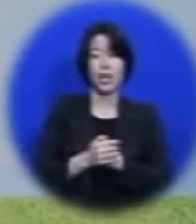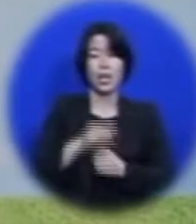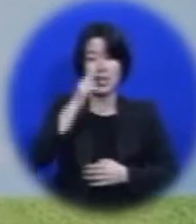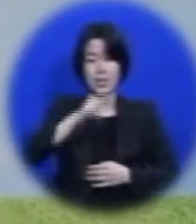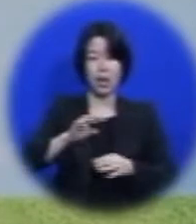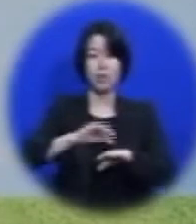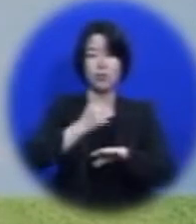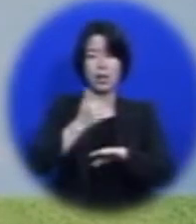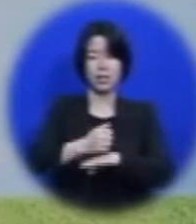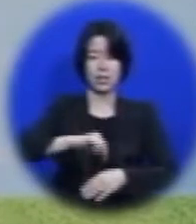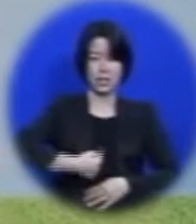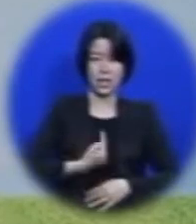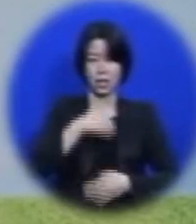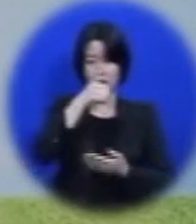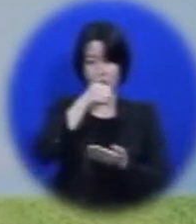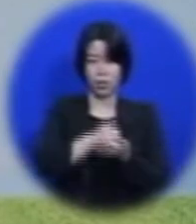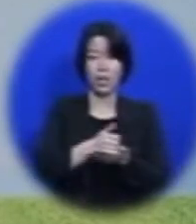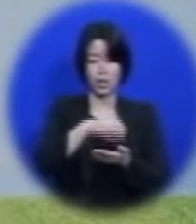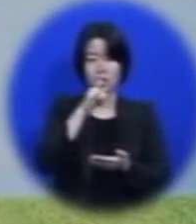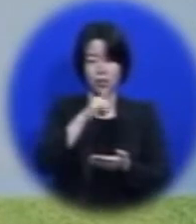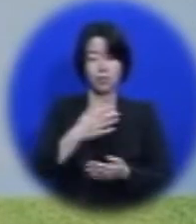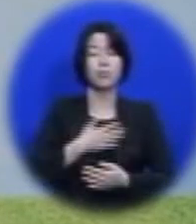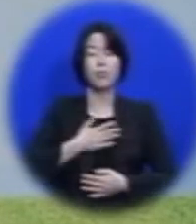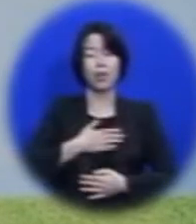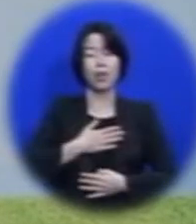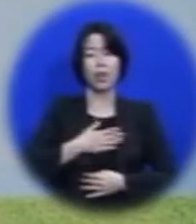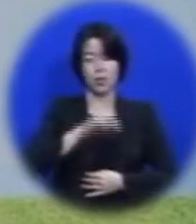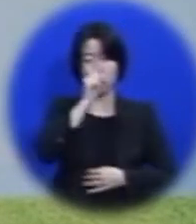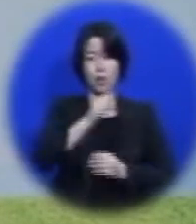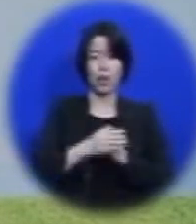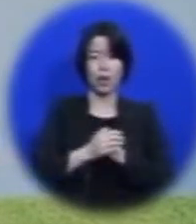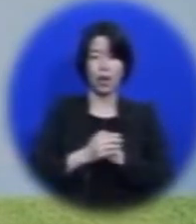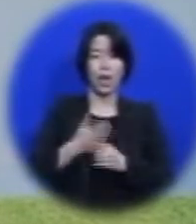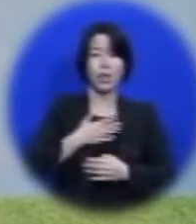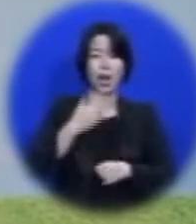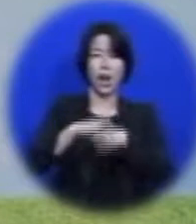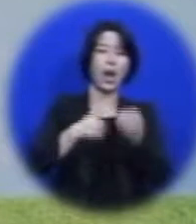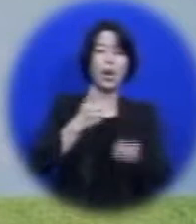사울왕은 자기가 죄를 지은 거 좋다 이 말. 하나님이